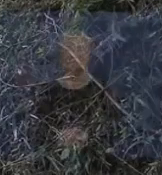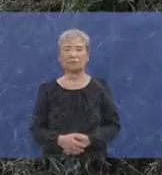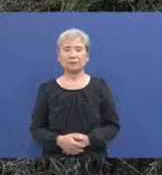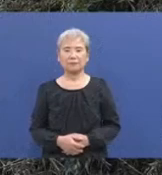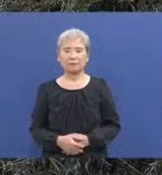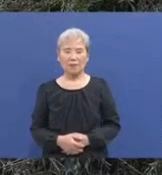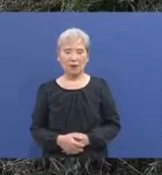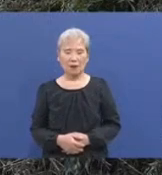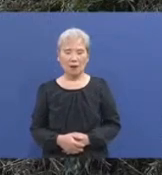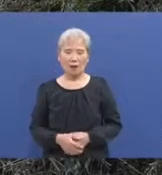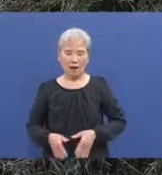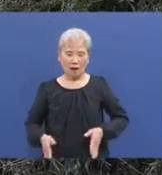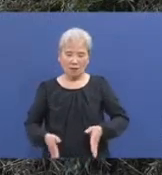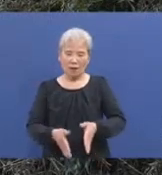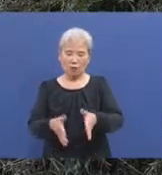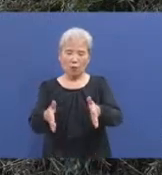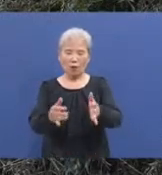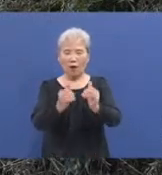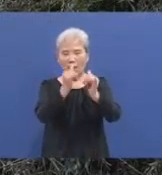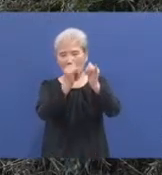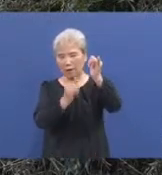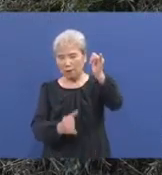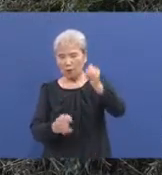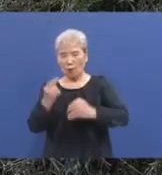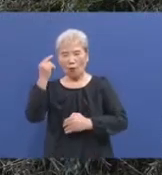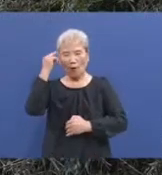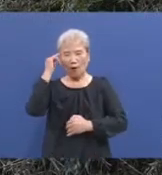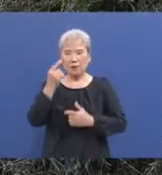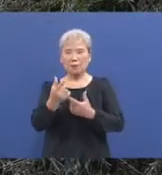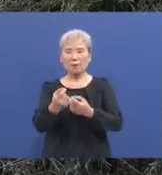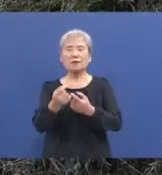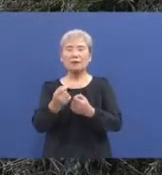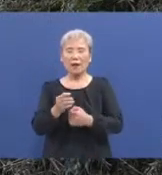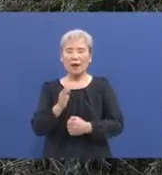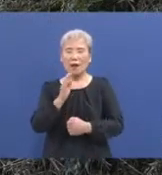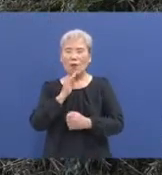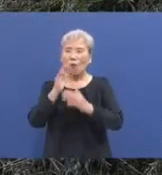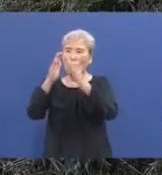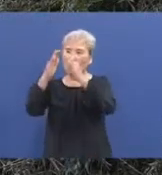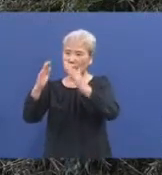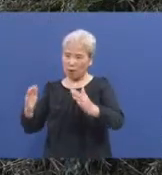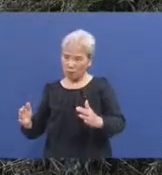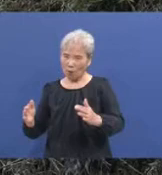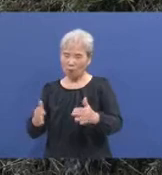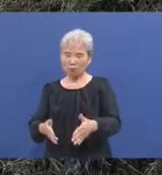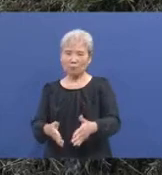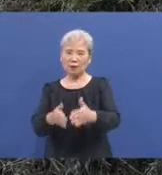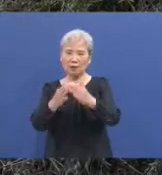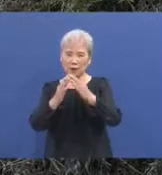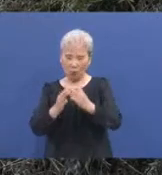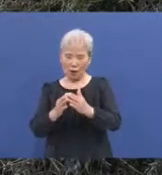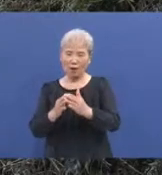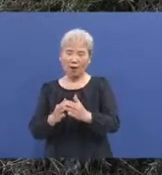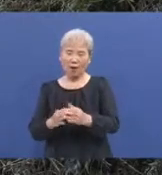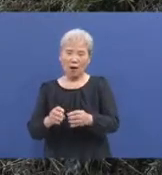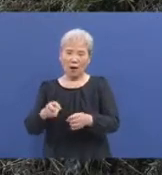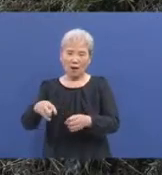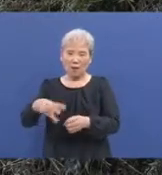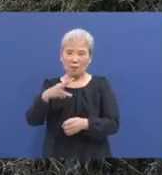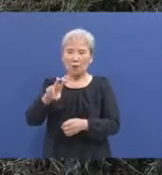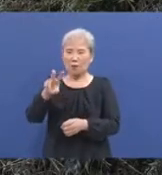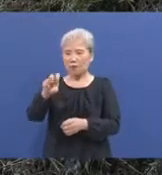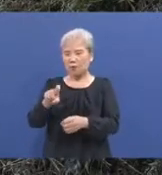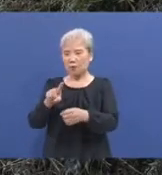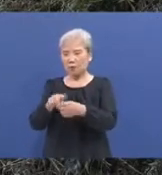参道が歴史を感じさせてくれますね。 そうですね、本殿も元禄時代ということですのでね、